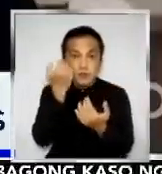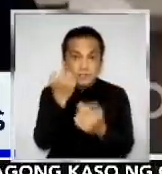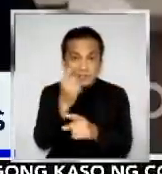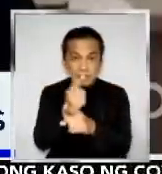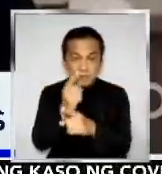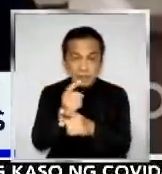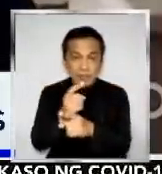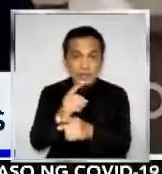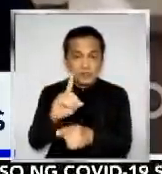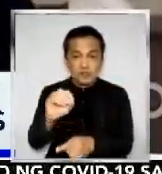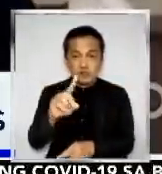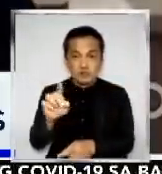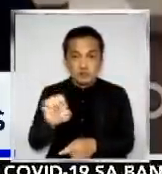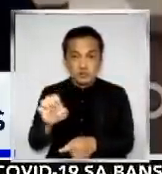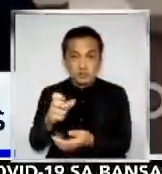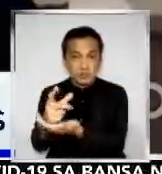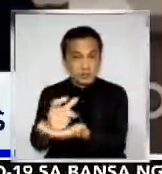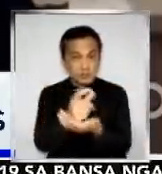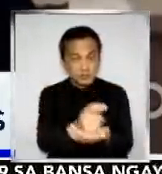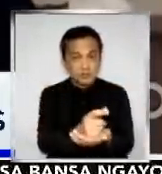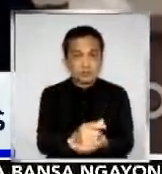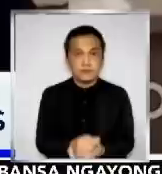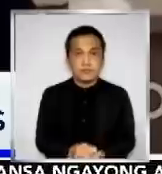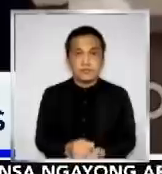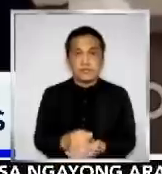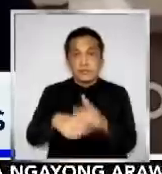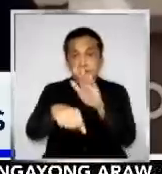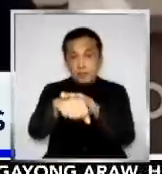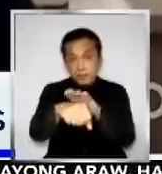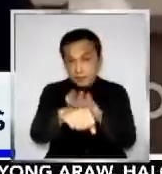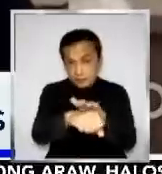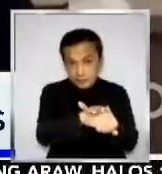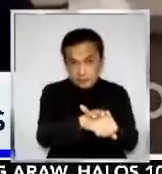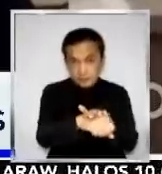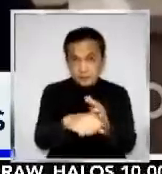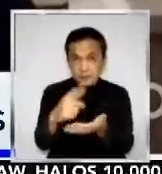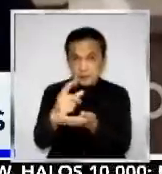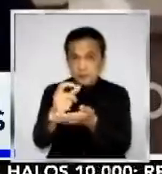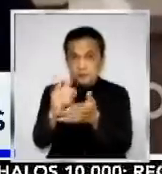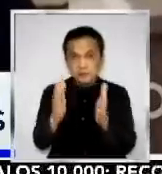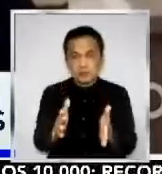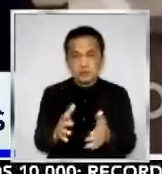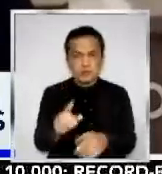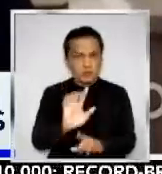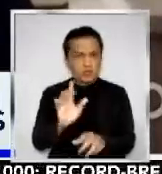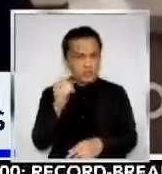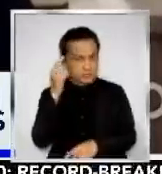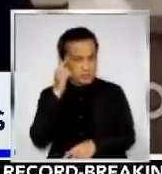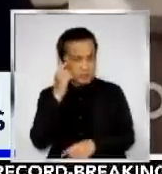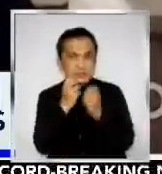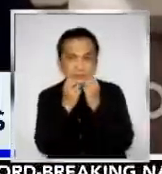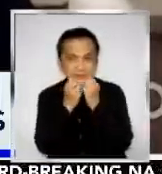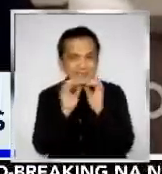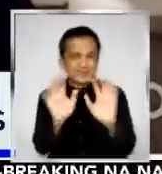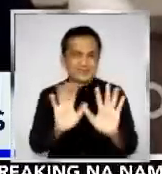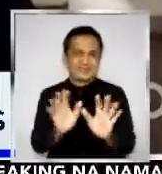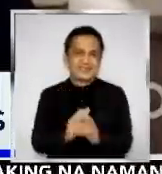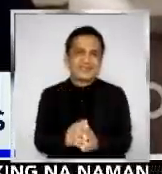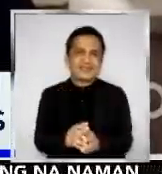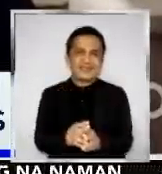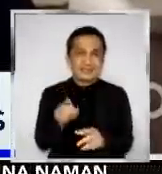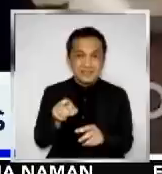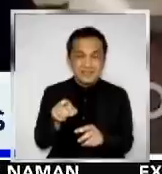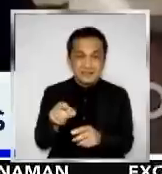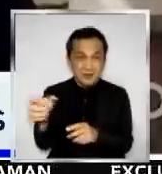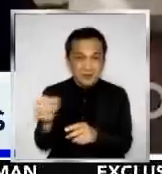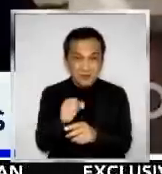naituturok. Paalala sa ating mga vaccinators, huwag ho nating ilagay sa isip na makakatipid tayo kapag tayo ay nakakakuha ng more than